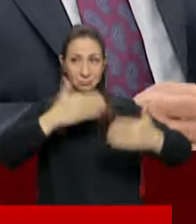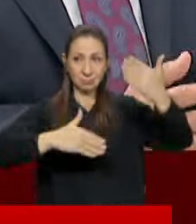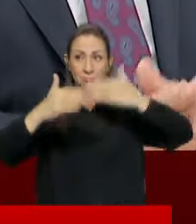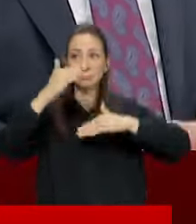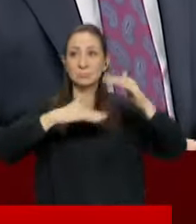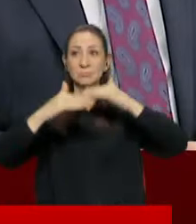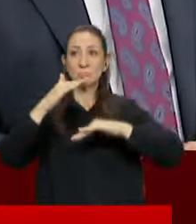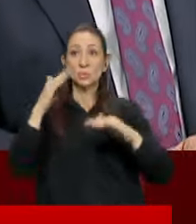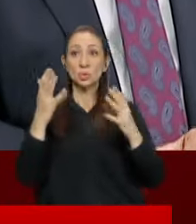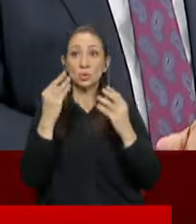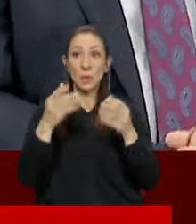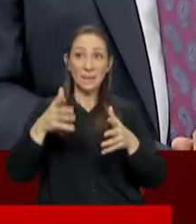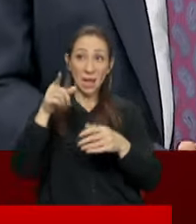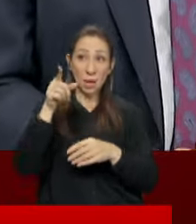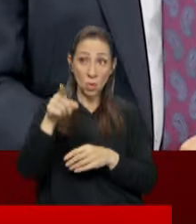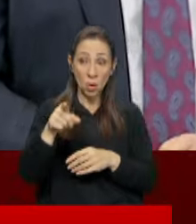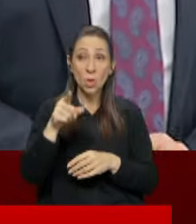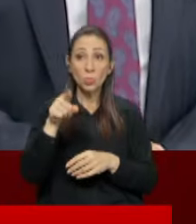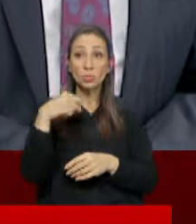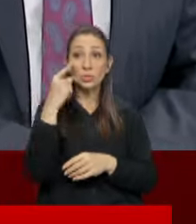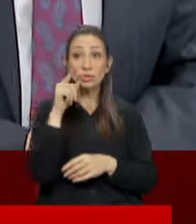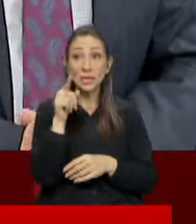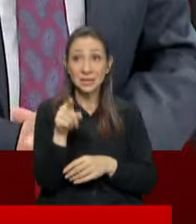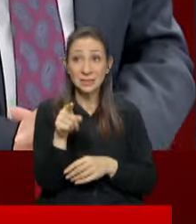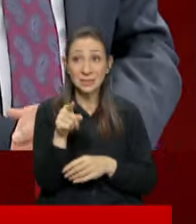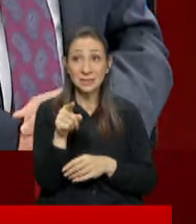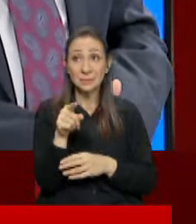bakın çok güzel bir bina o. Evet. Ve dolayısıyla